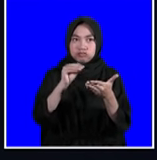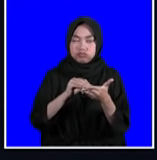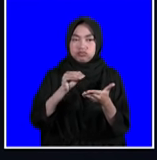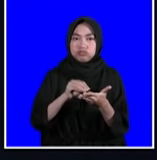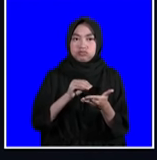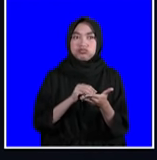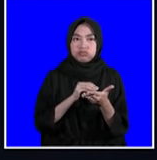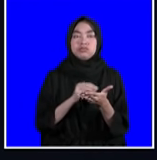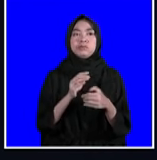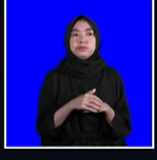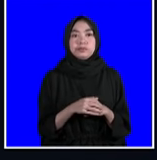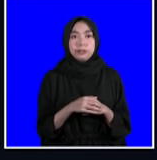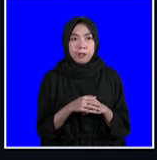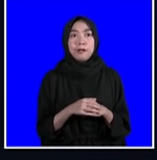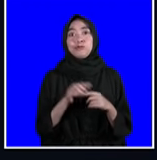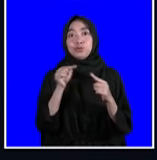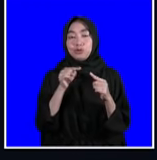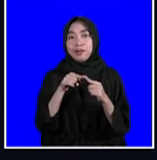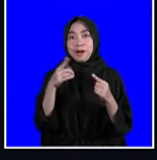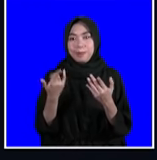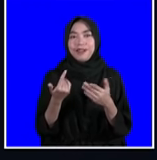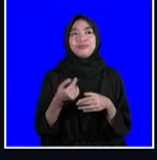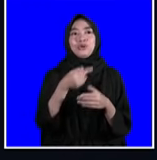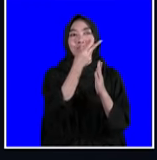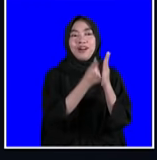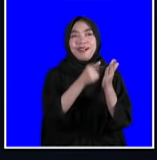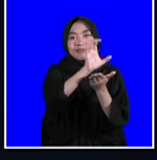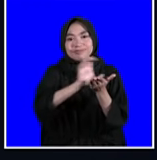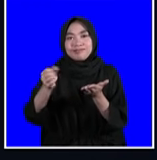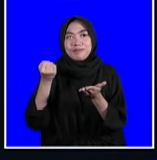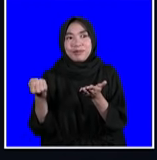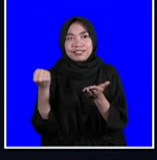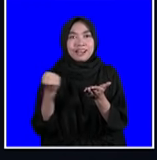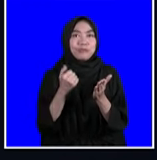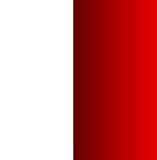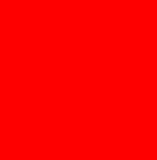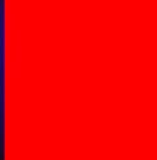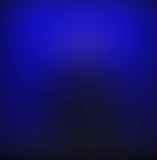pengelolaan keuangan Anda sehingga pembelanjaan Anda selalu dalam rencana.